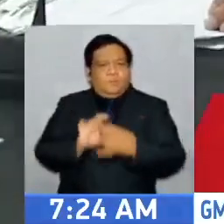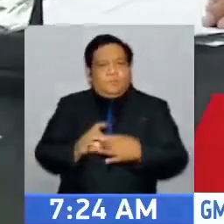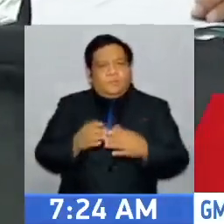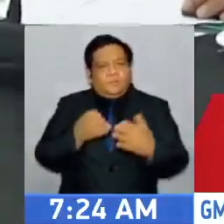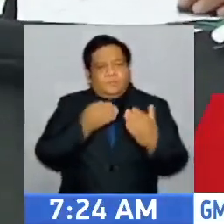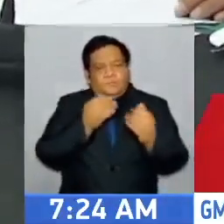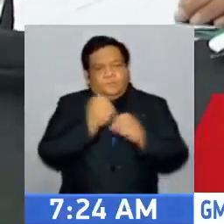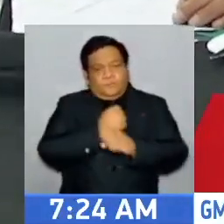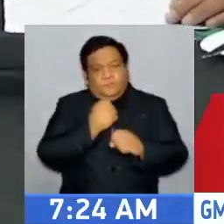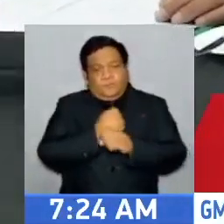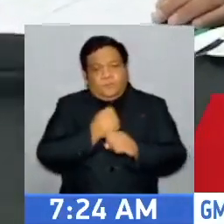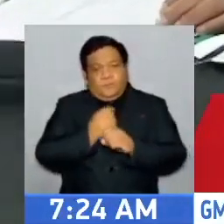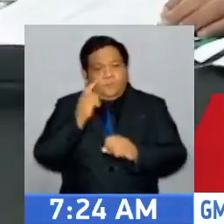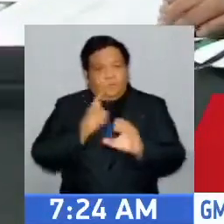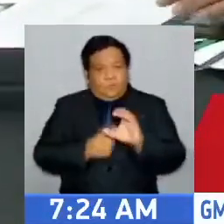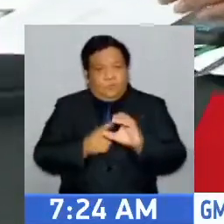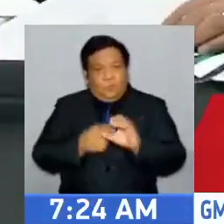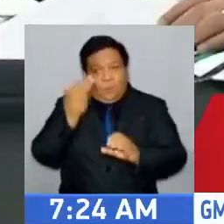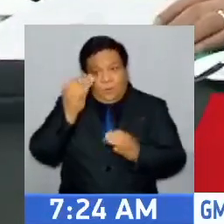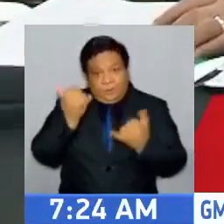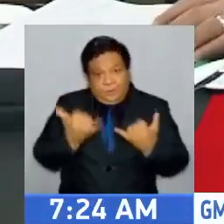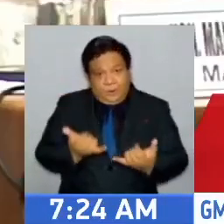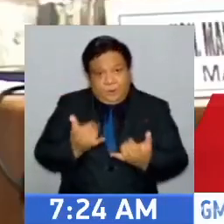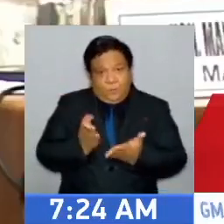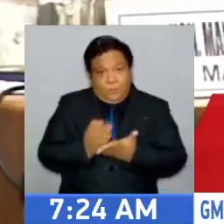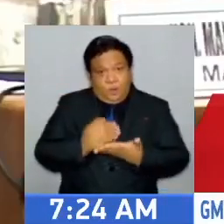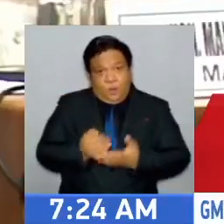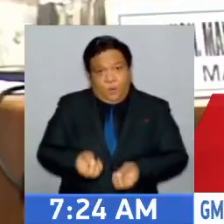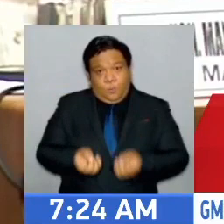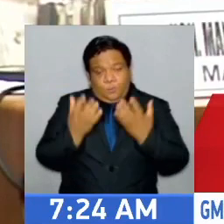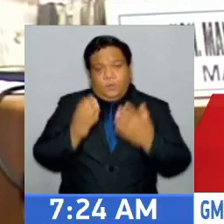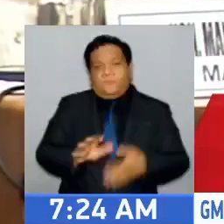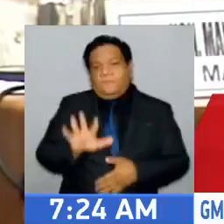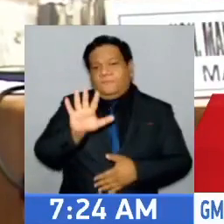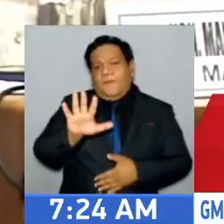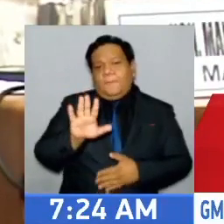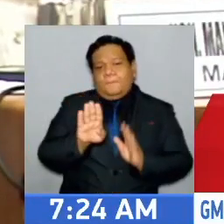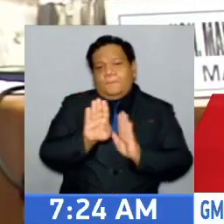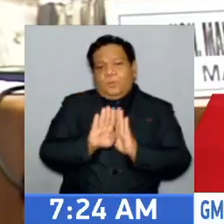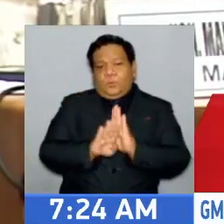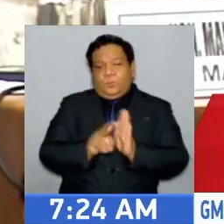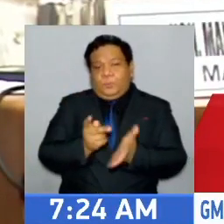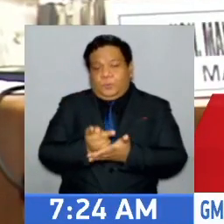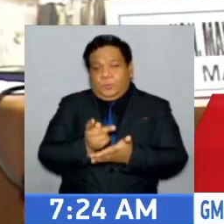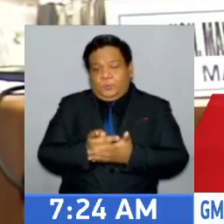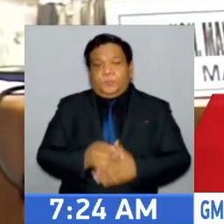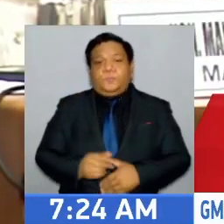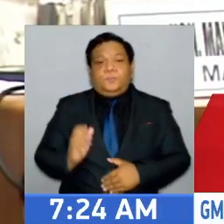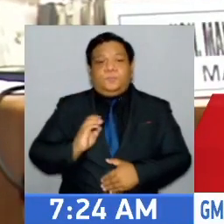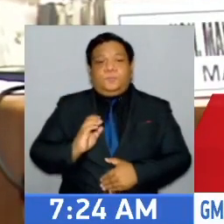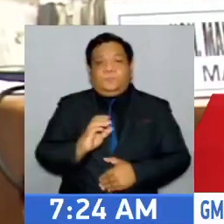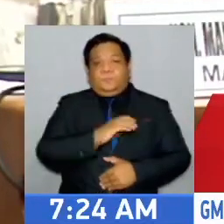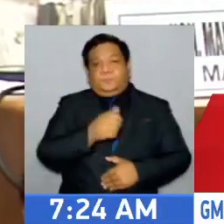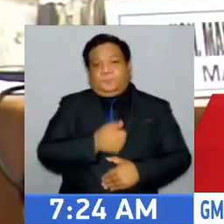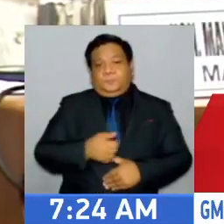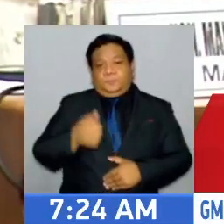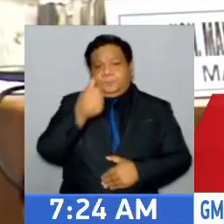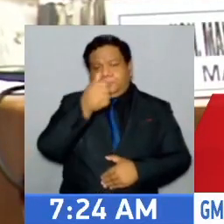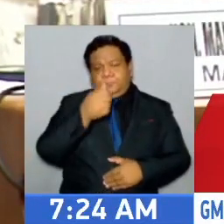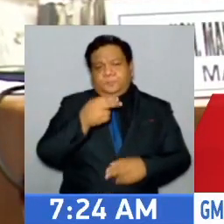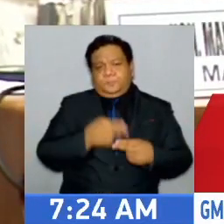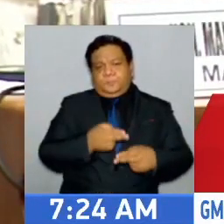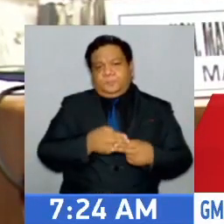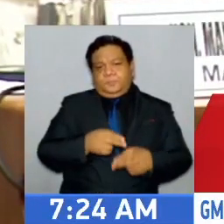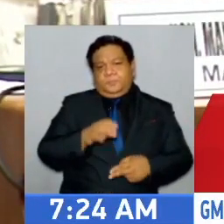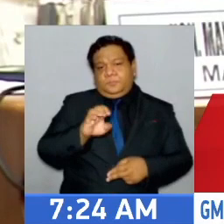lang ang inilaang budget sa NTF-ELCAC. Ayon kay Panel Chairperson Representative Elizalde Co, mahalaga ang